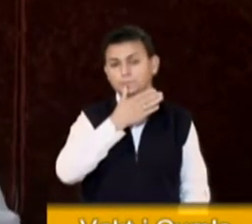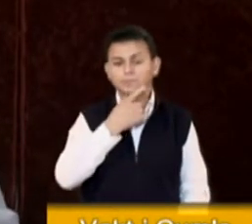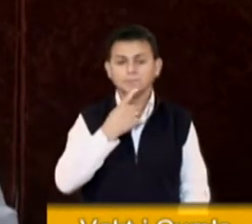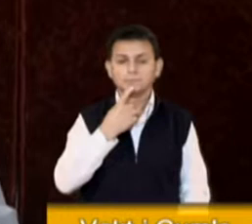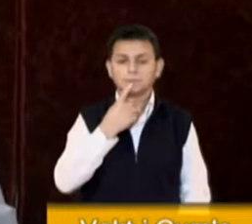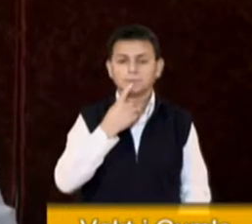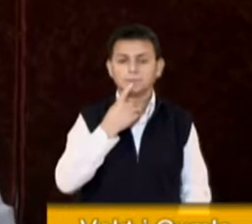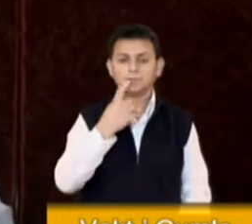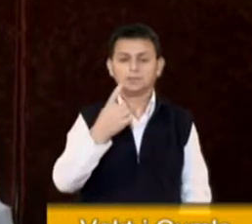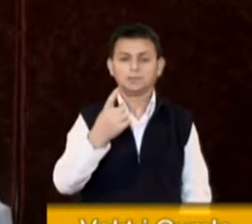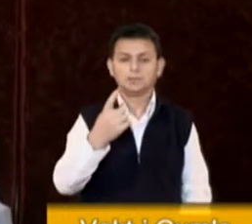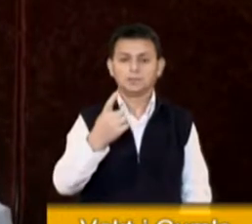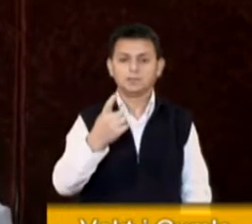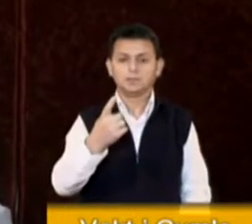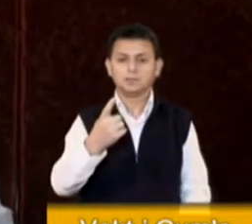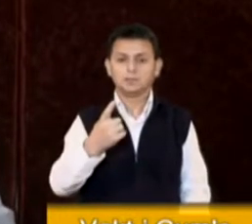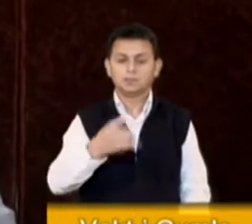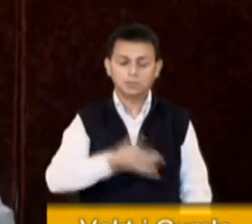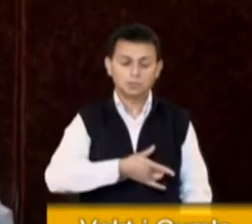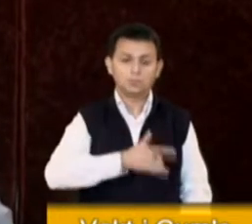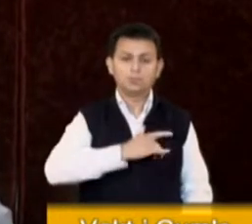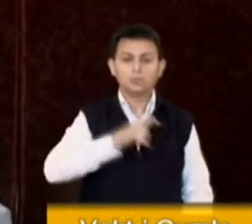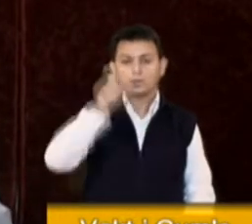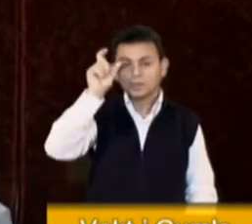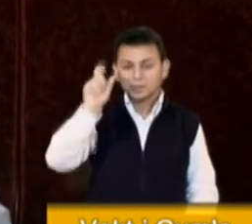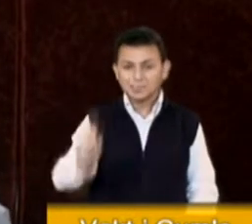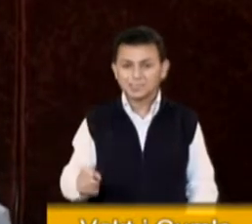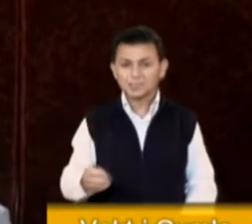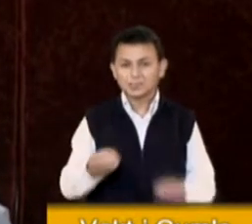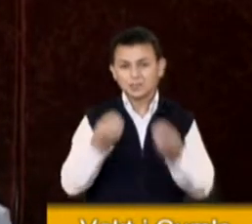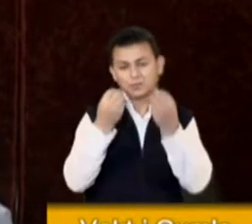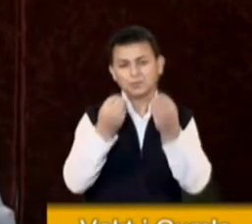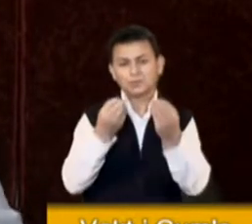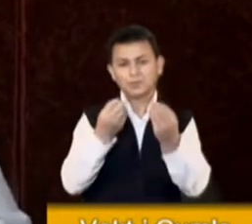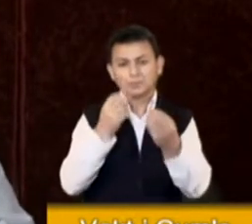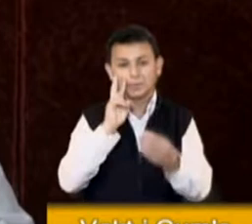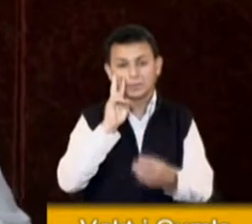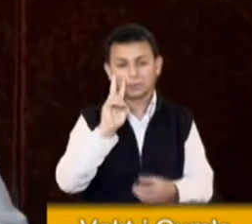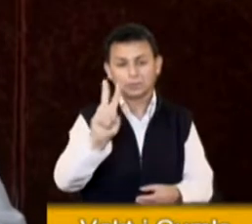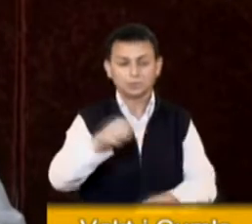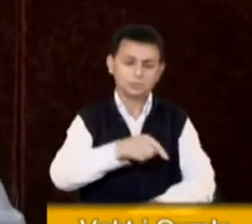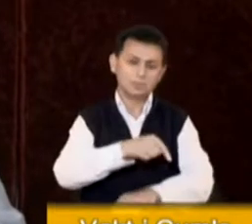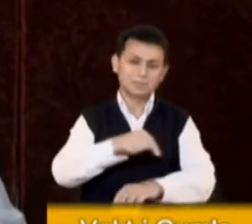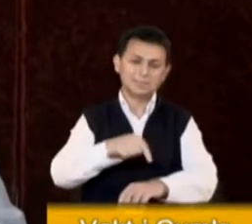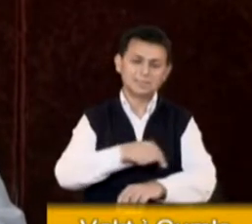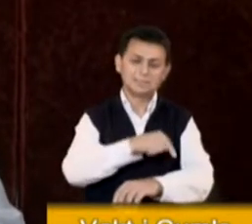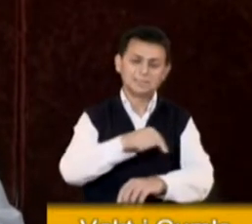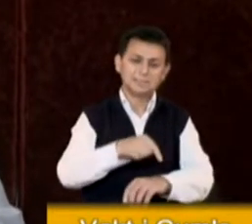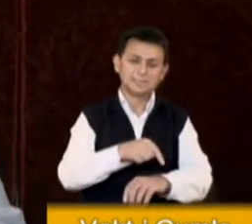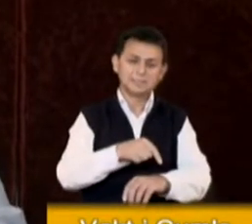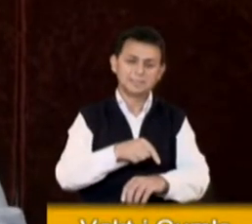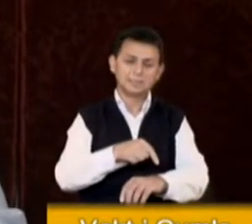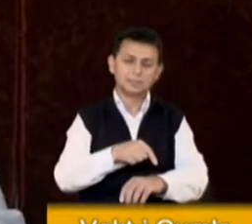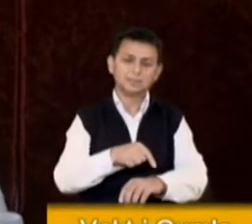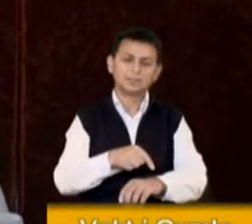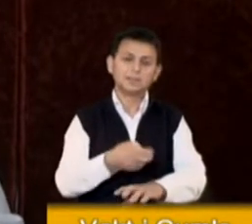maşallah, bir mümin güzel bir şey gördüğü zaman, hoşuna giden bir şey gördüğü zaman